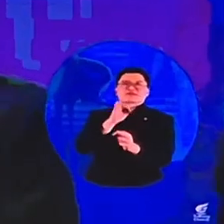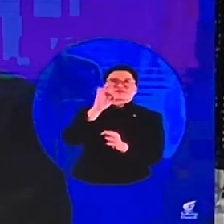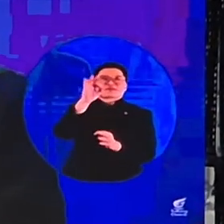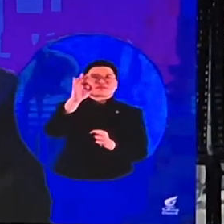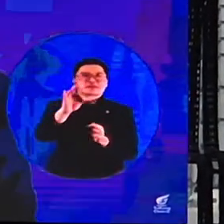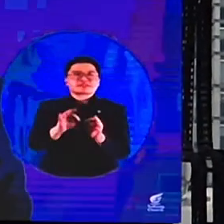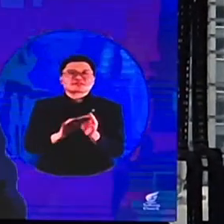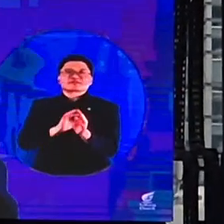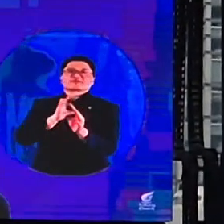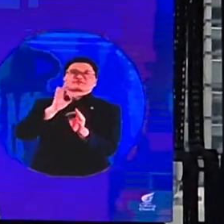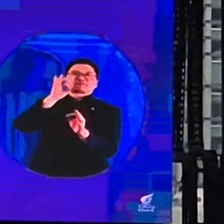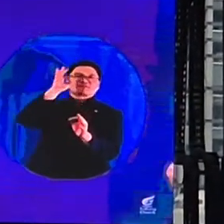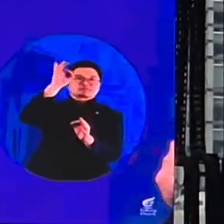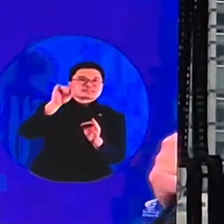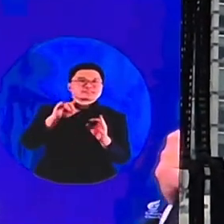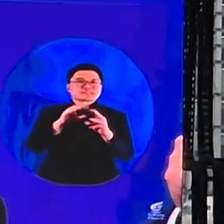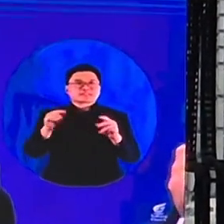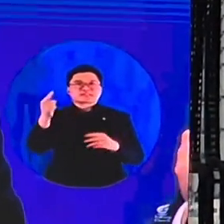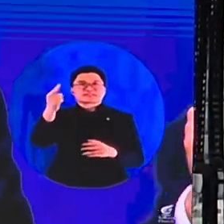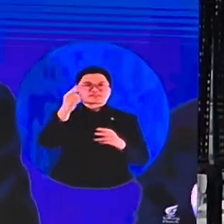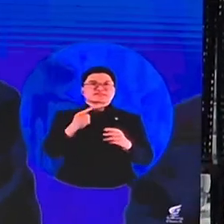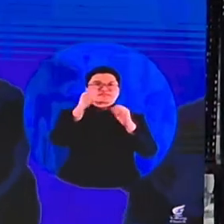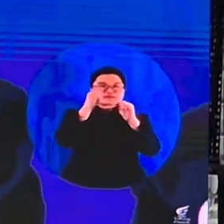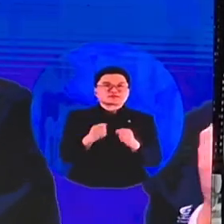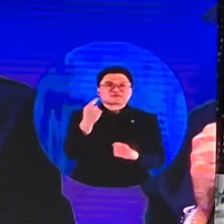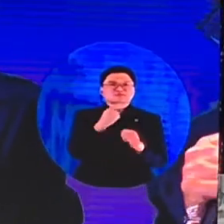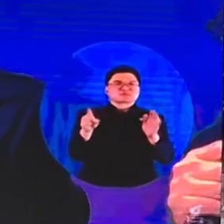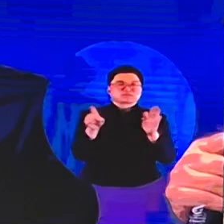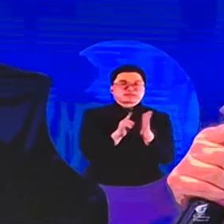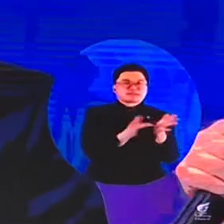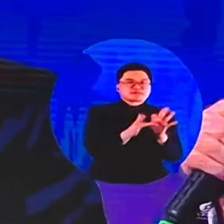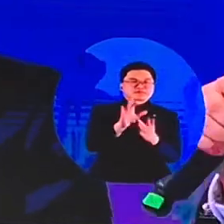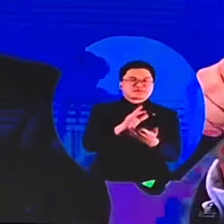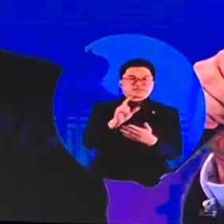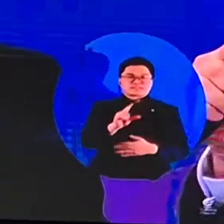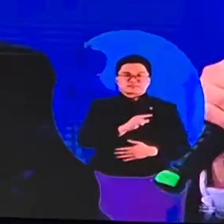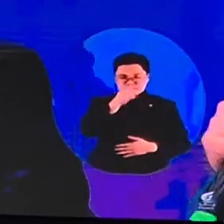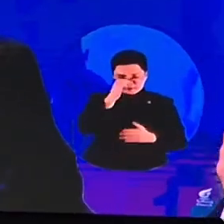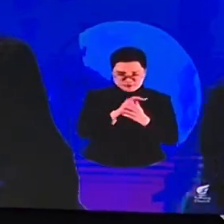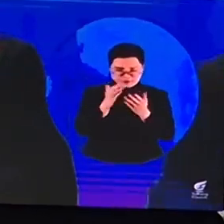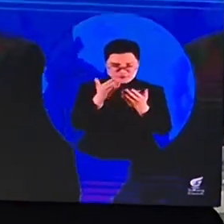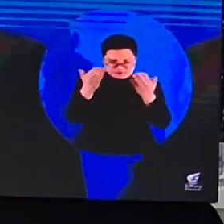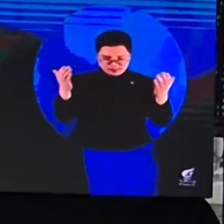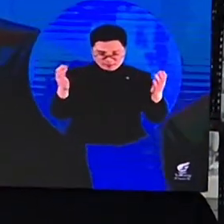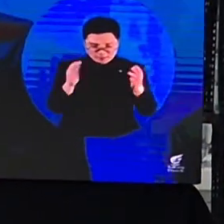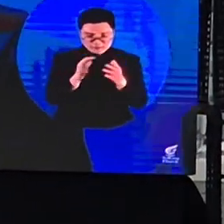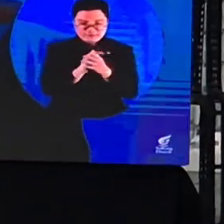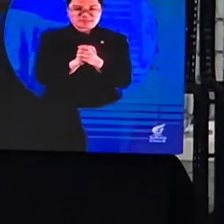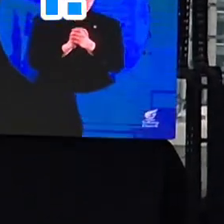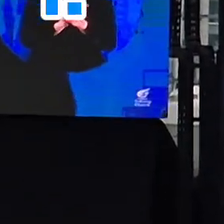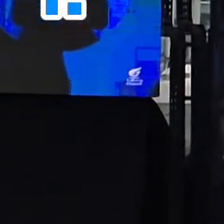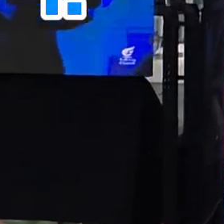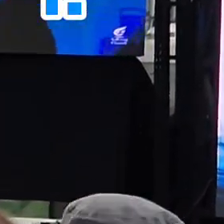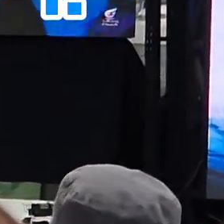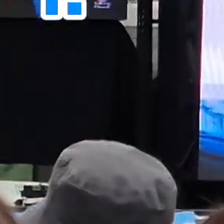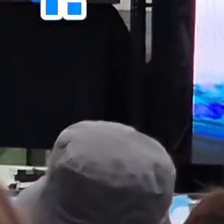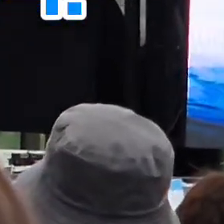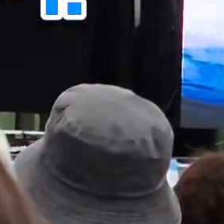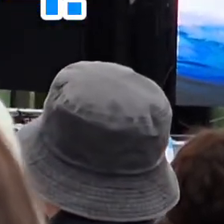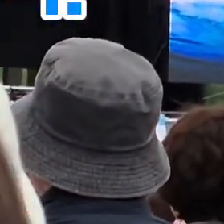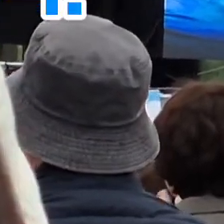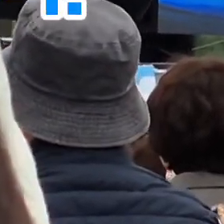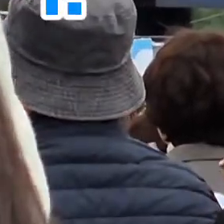아버지께 영원히 있사옵나이다. In Jesus name. 예수 그리스도의 이름으로 간절히 기도드립니다. 아멘. 아멘.